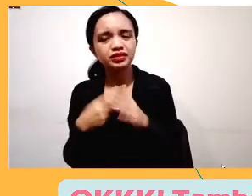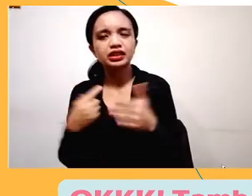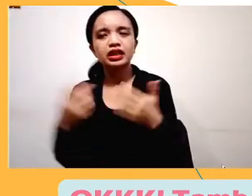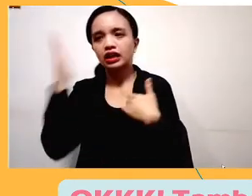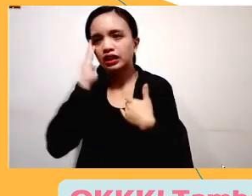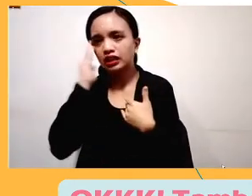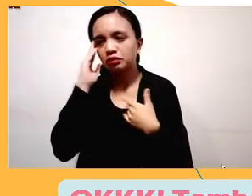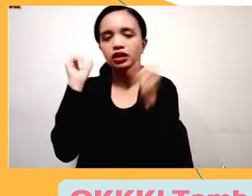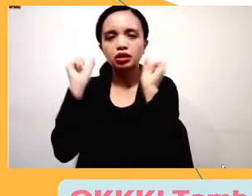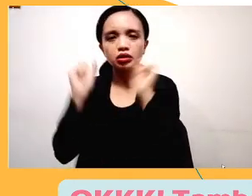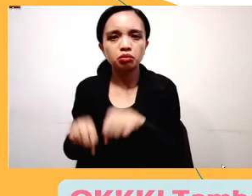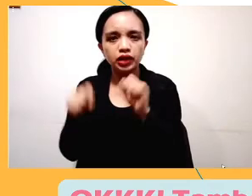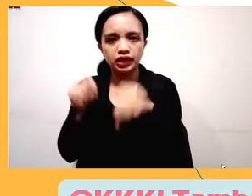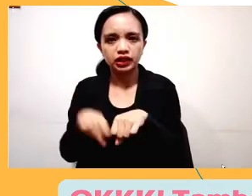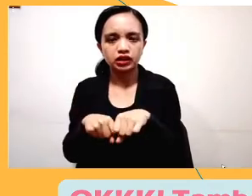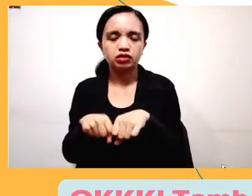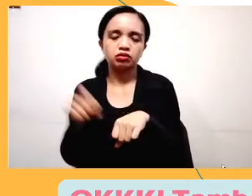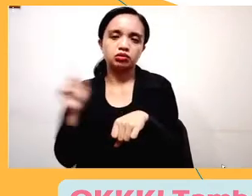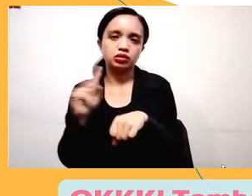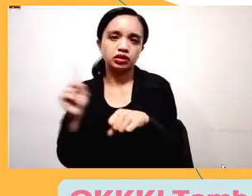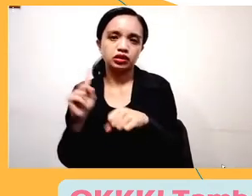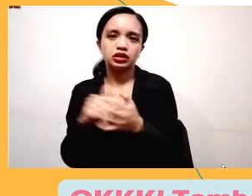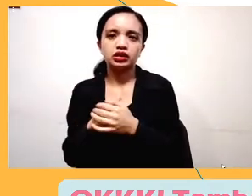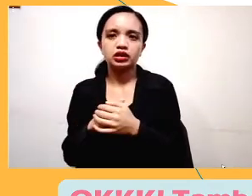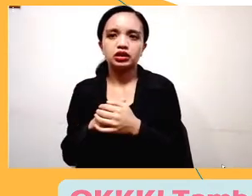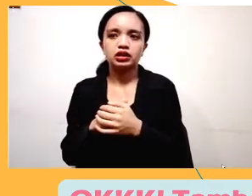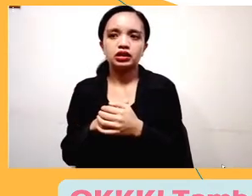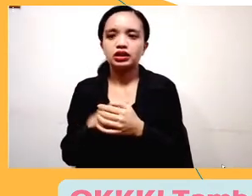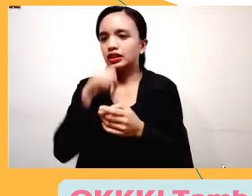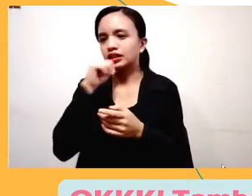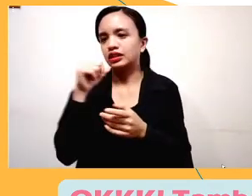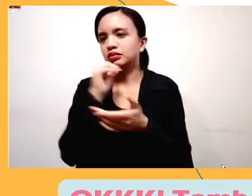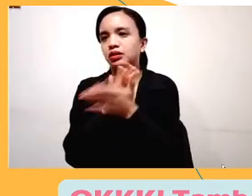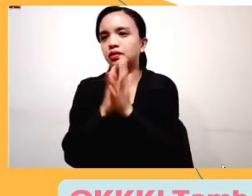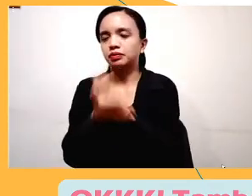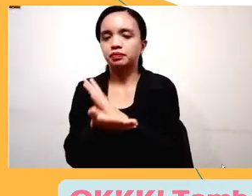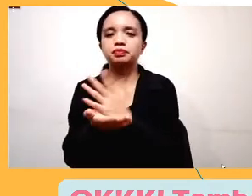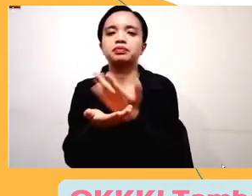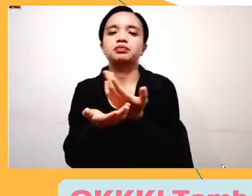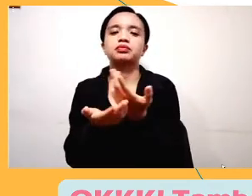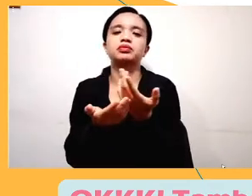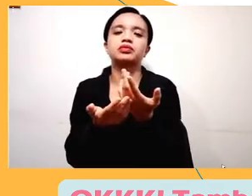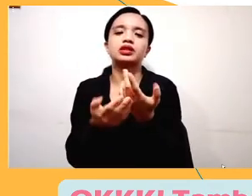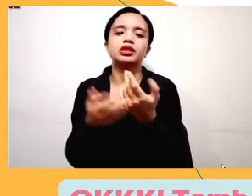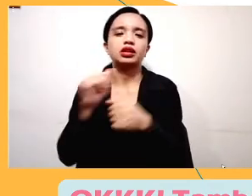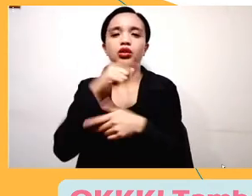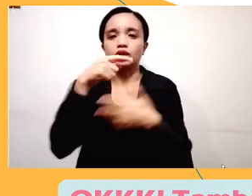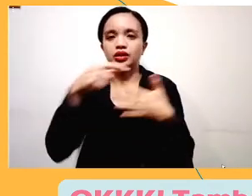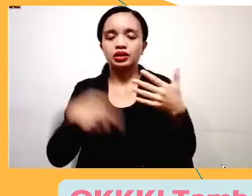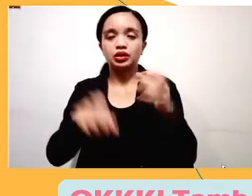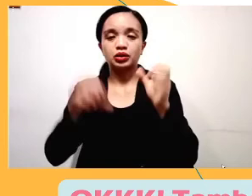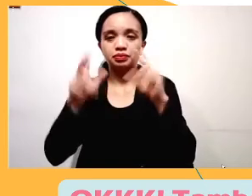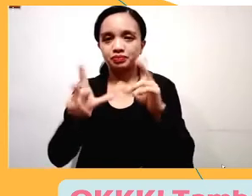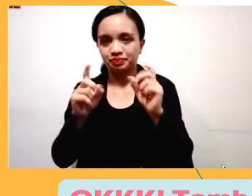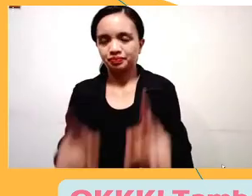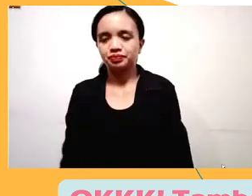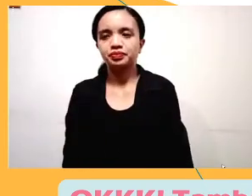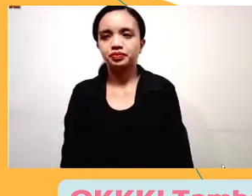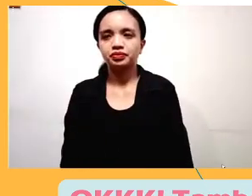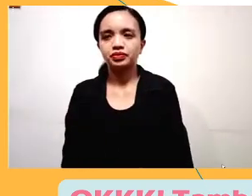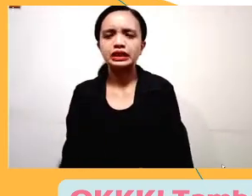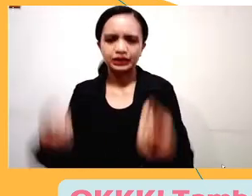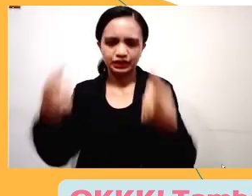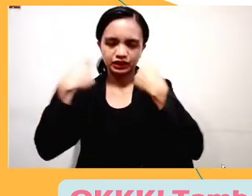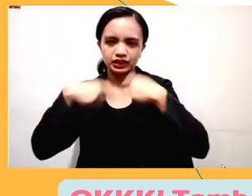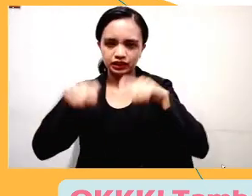pwedeng magdulot nang hindi mo ikakabuti, ikakadisgrasya mo at lahat. Okay? So, try to see those